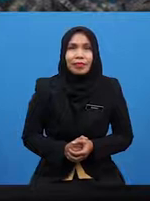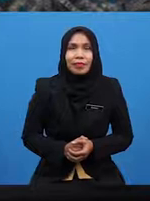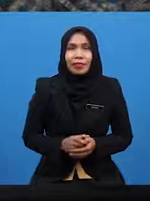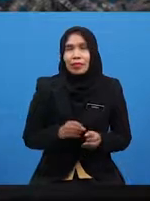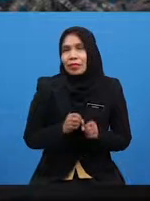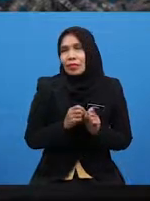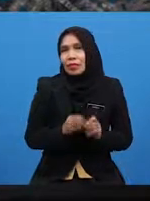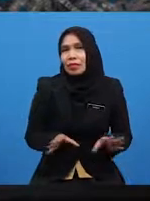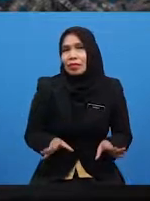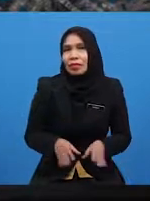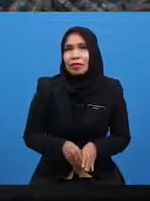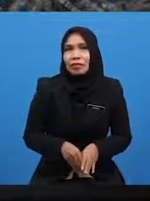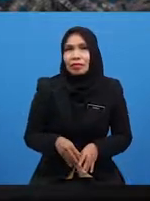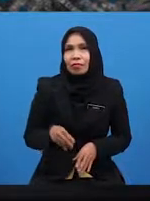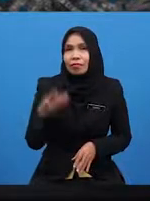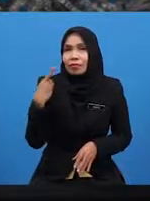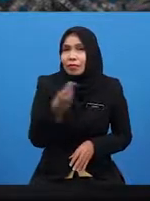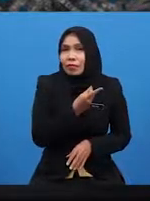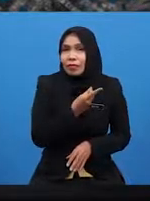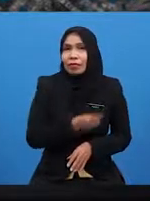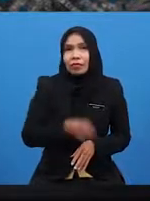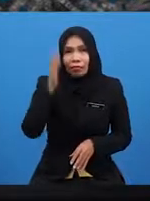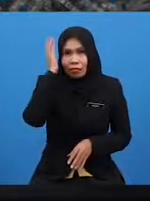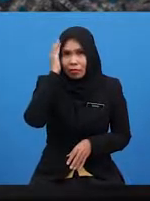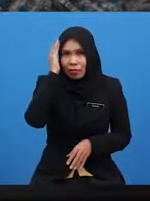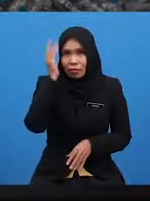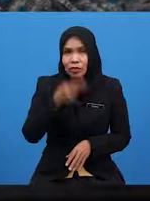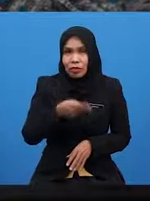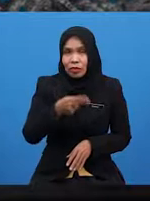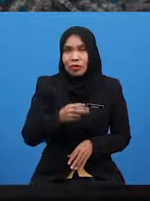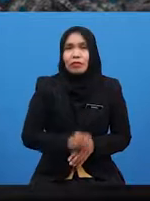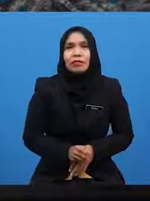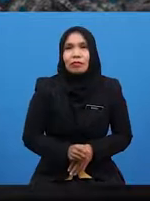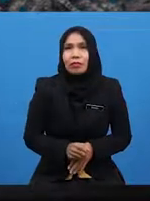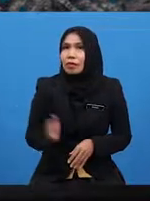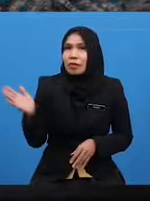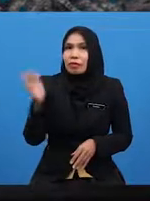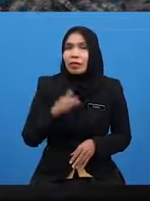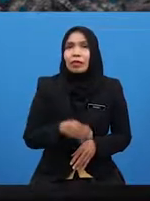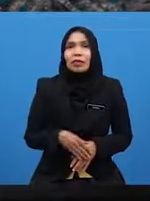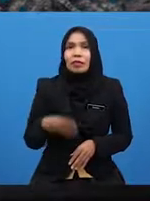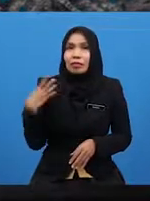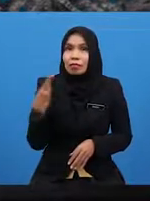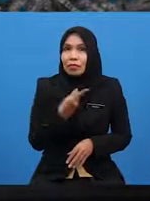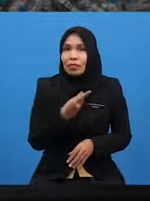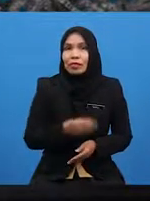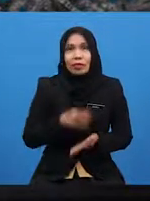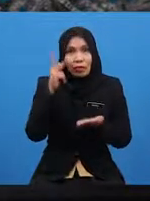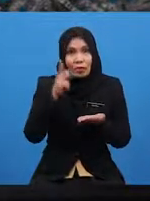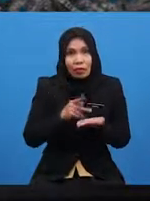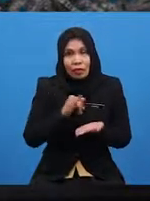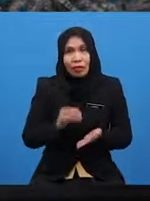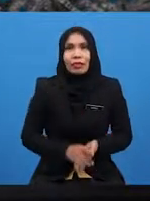Setelah kita mengetahui sejarah dan berkenalan dengan tokoh-tokoh arca, mari kita mengenali pula arca secara